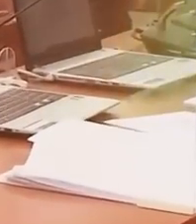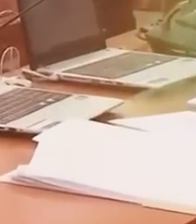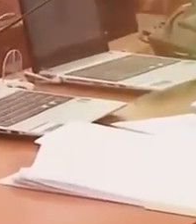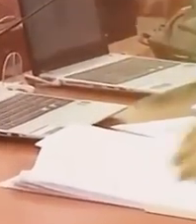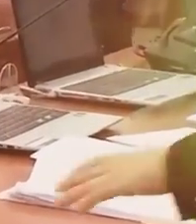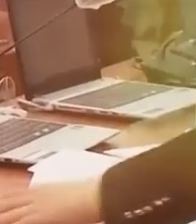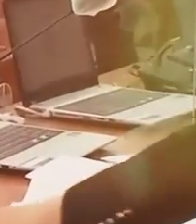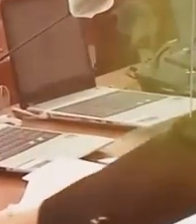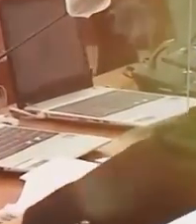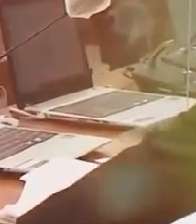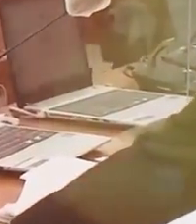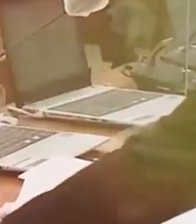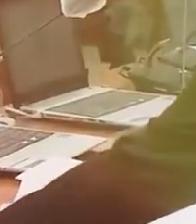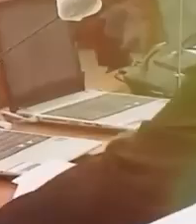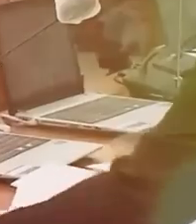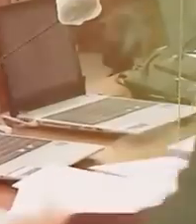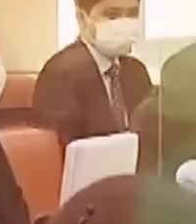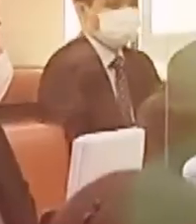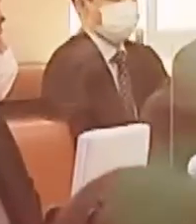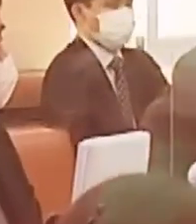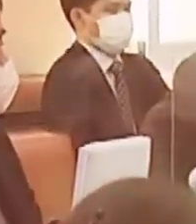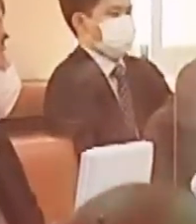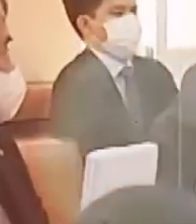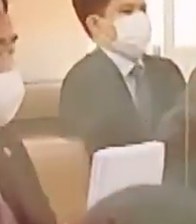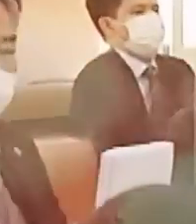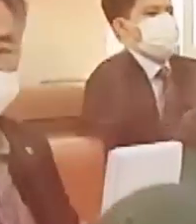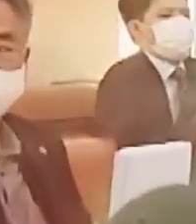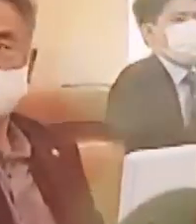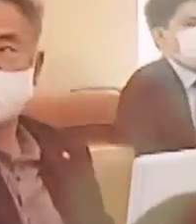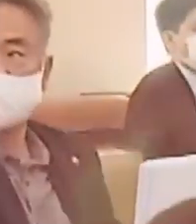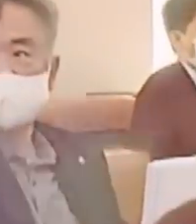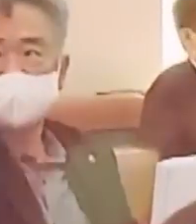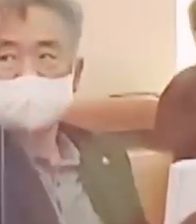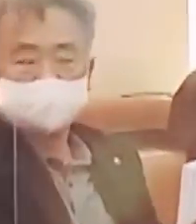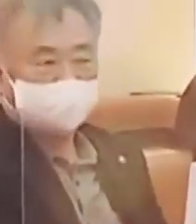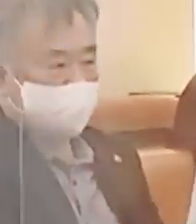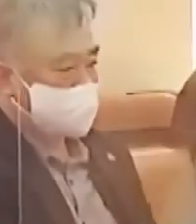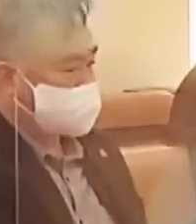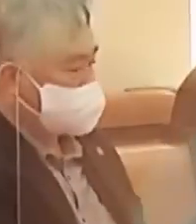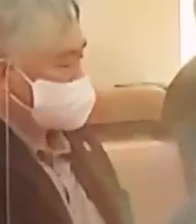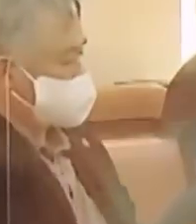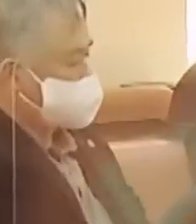아니, 끝나고 말도 못해! 너희가 전혀 당신을 방해야?